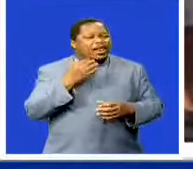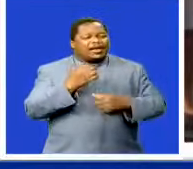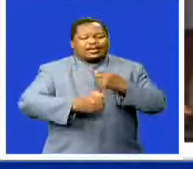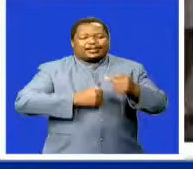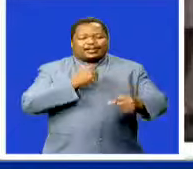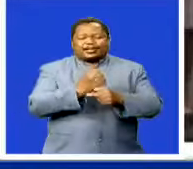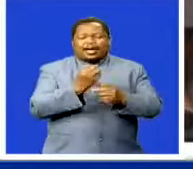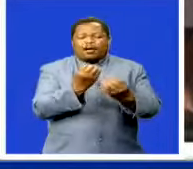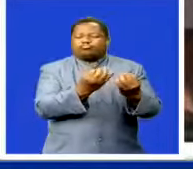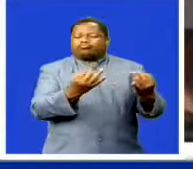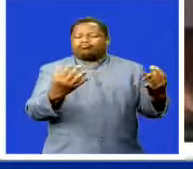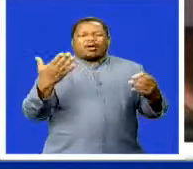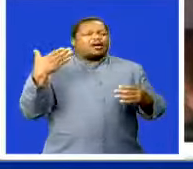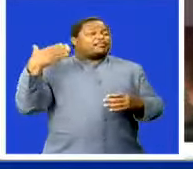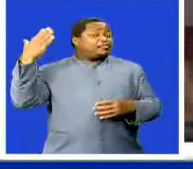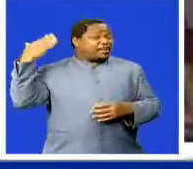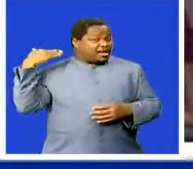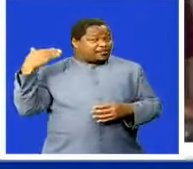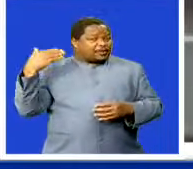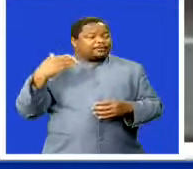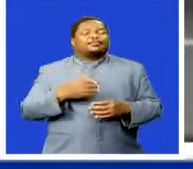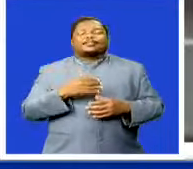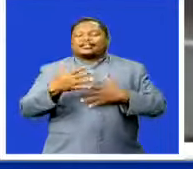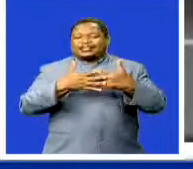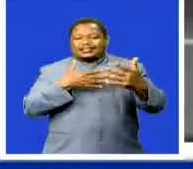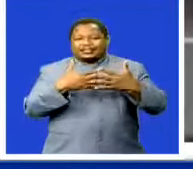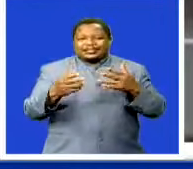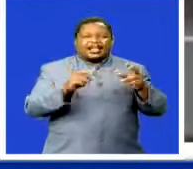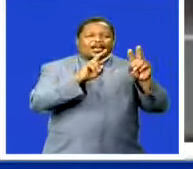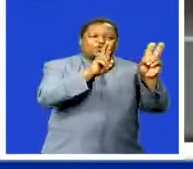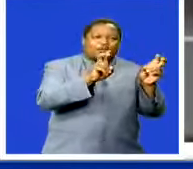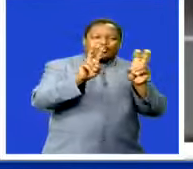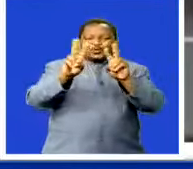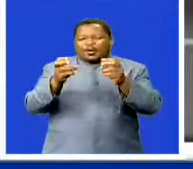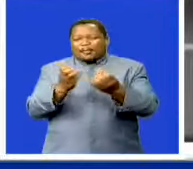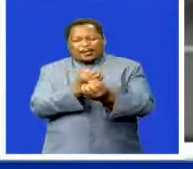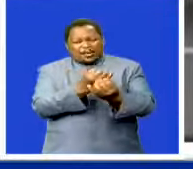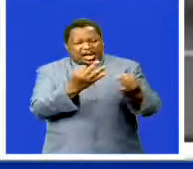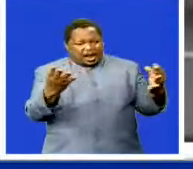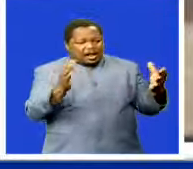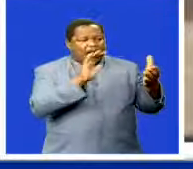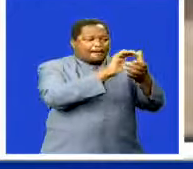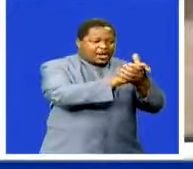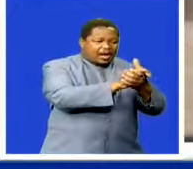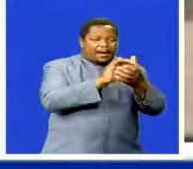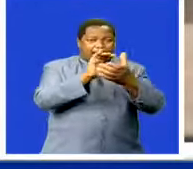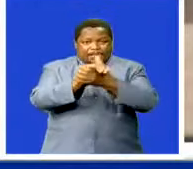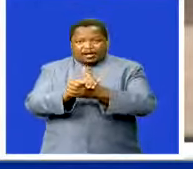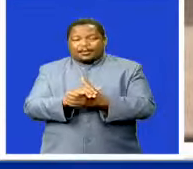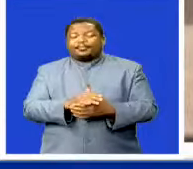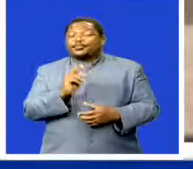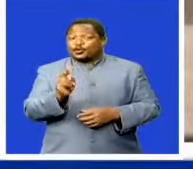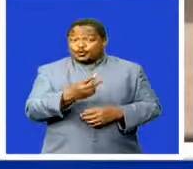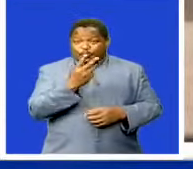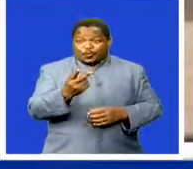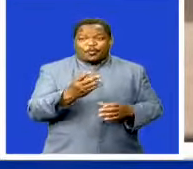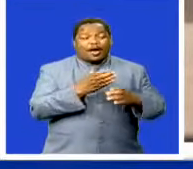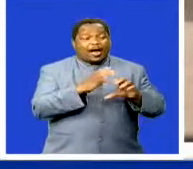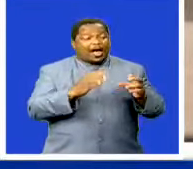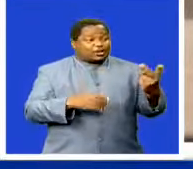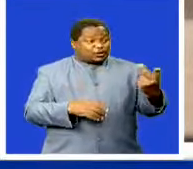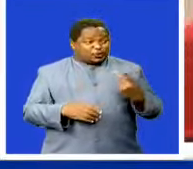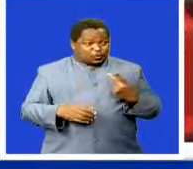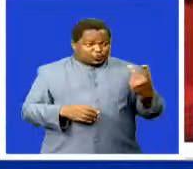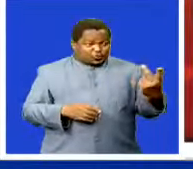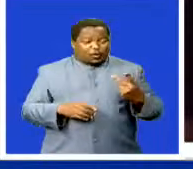njengoba kunenge lapho asebentisana khona aphinze futhi abe ngemalunga etinhlangano temave letikhona